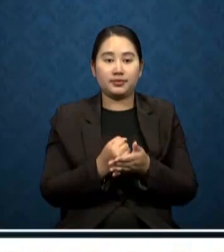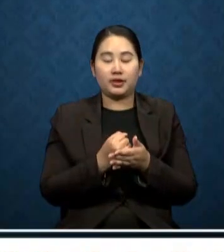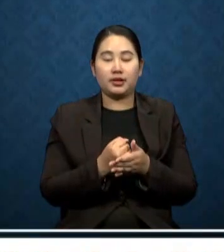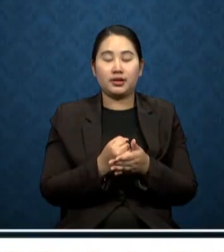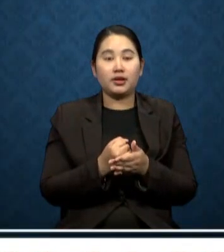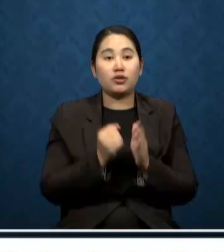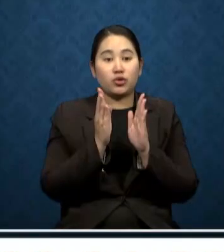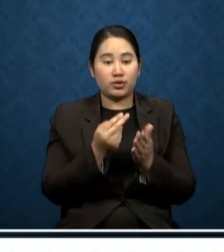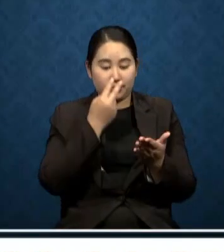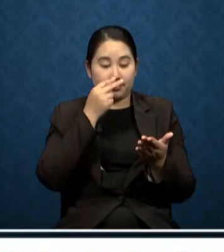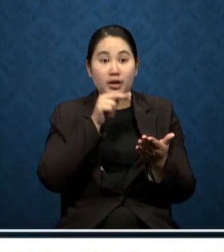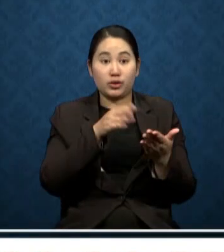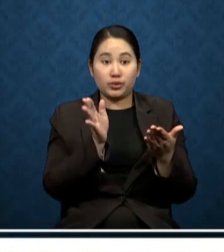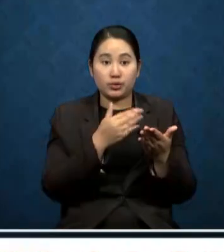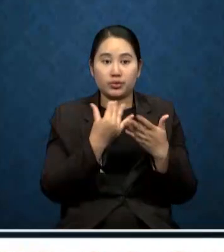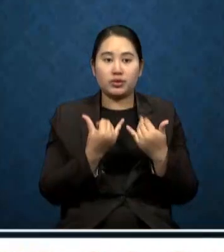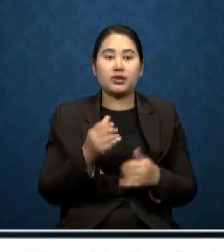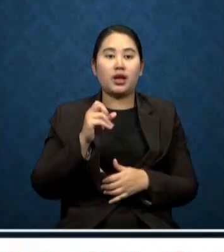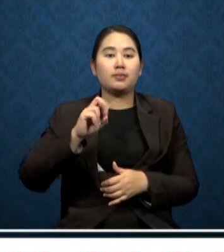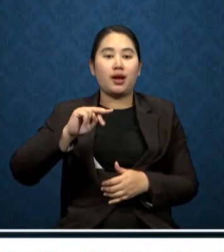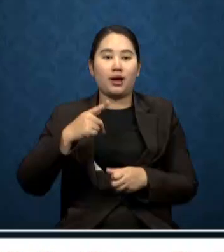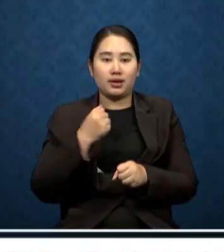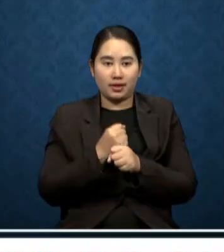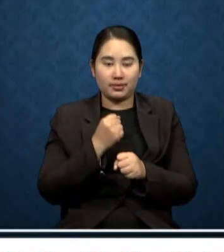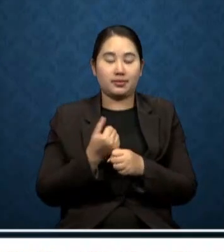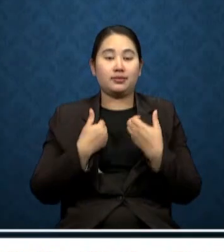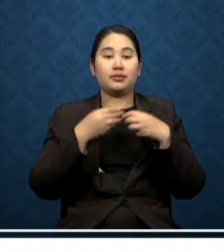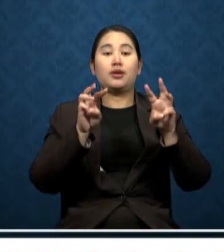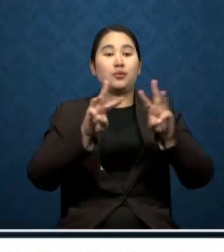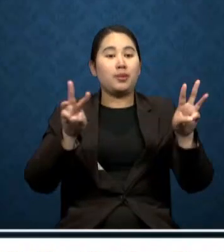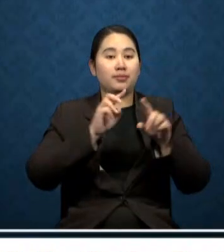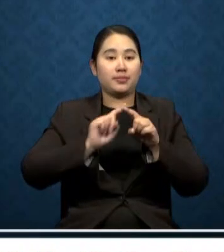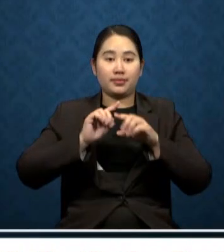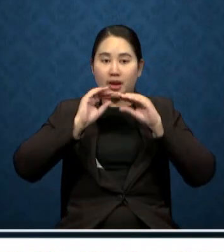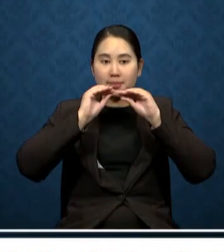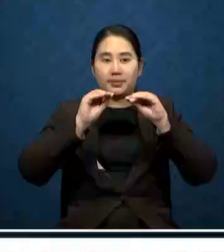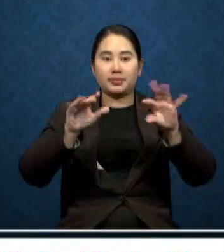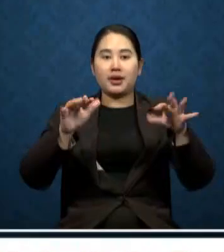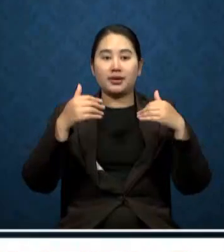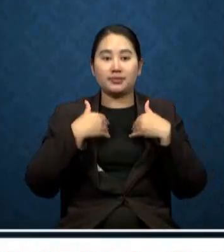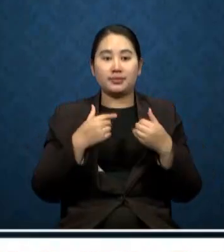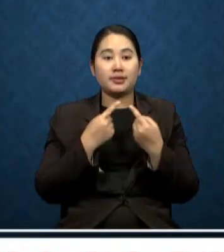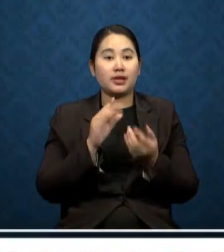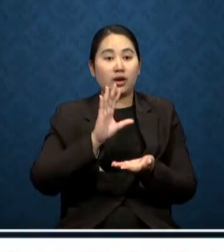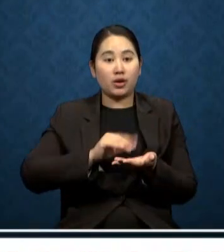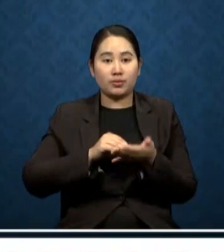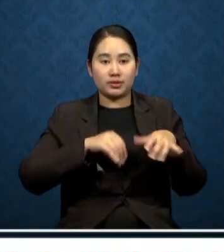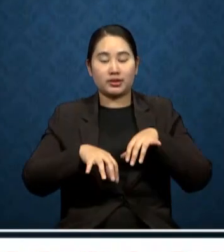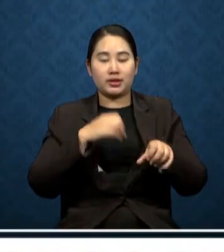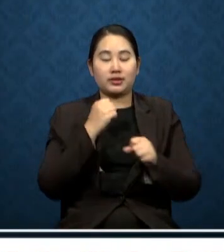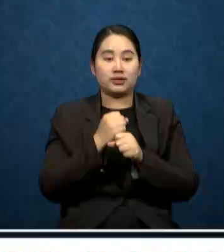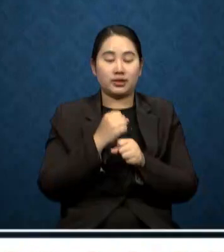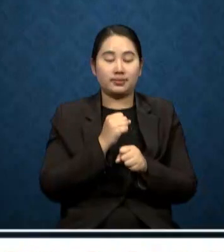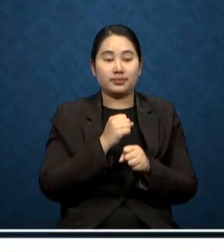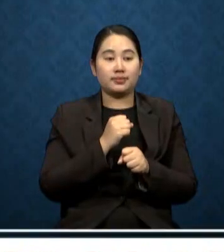ุคนที่มาดู correoี้สำหงานก็ก็ทำอยู่นะครเว็ไษ์ เพ่ entrepreneurshipอยู่แล้ แต่วาขอม้นทจะทำถามขอมุน